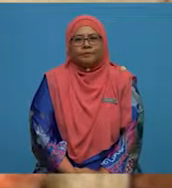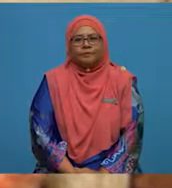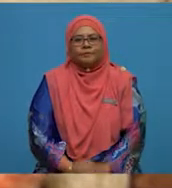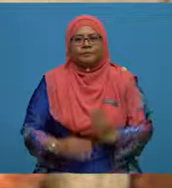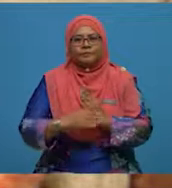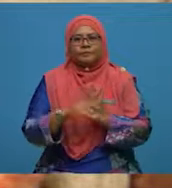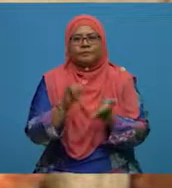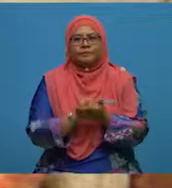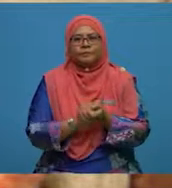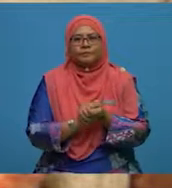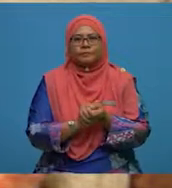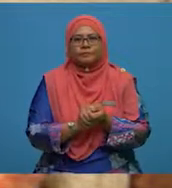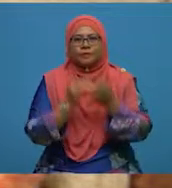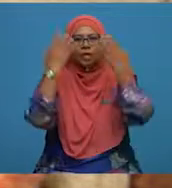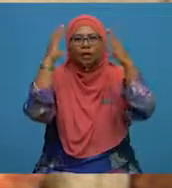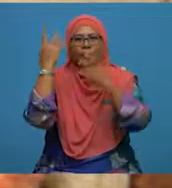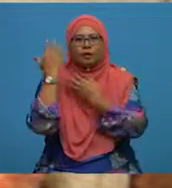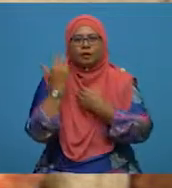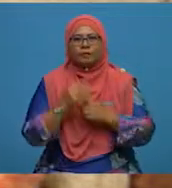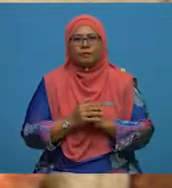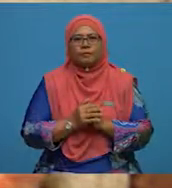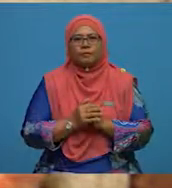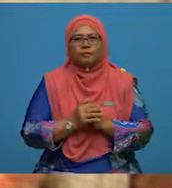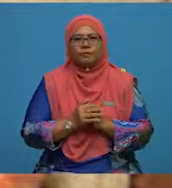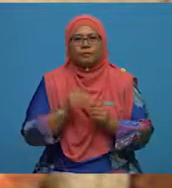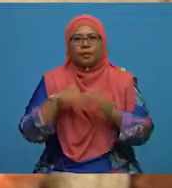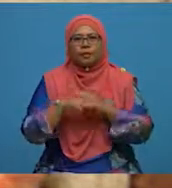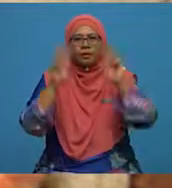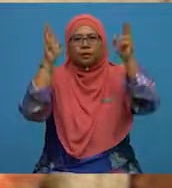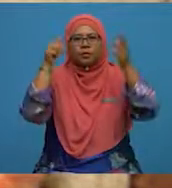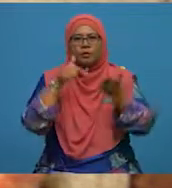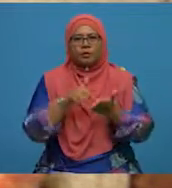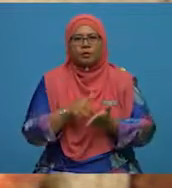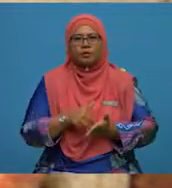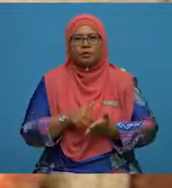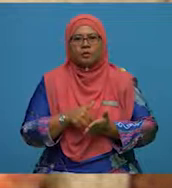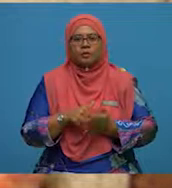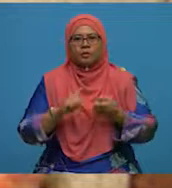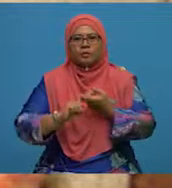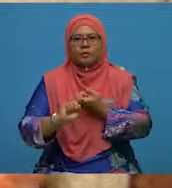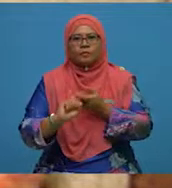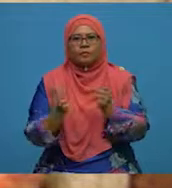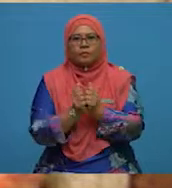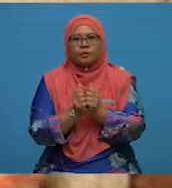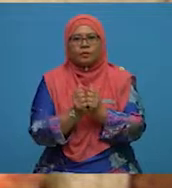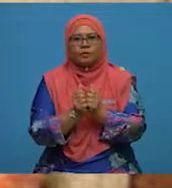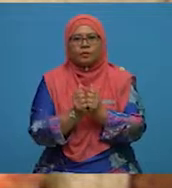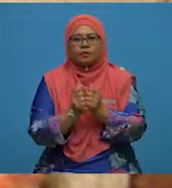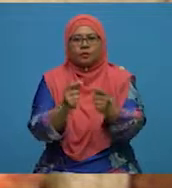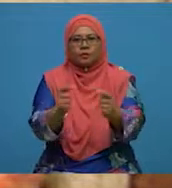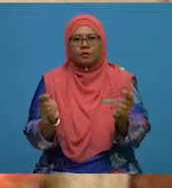Oleh itu, cikgu harapkan dalam tajuk ini berkaitan reaksi